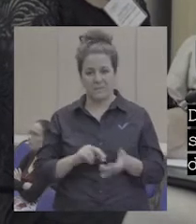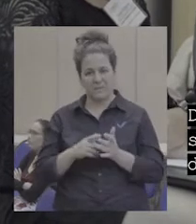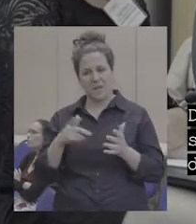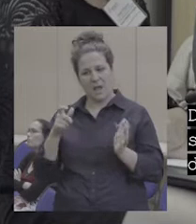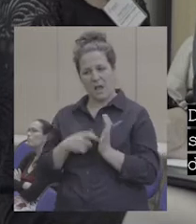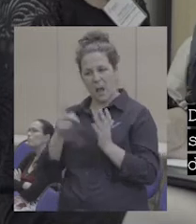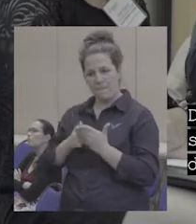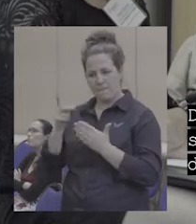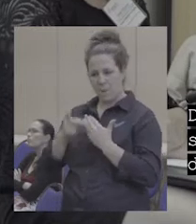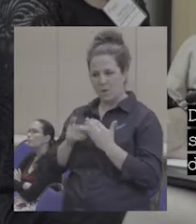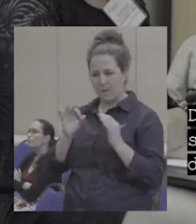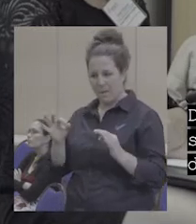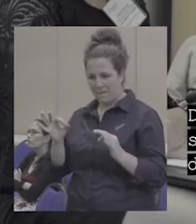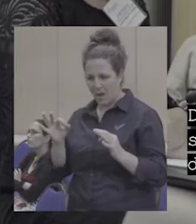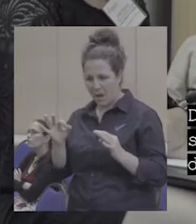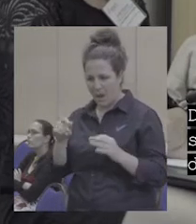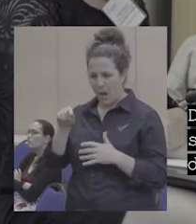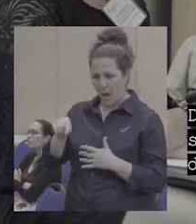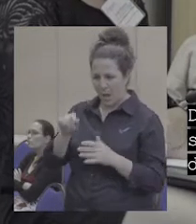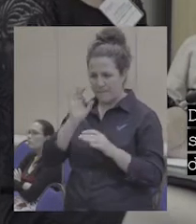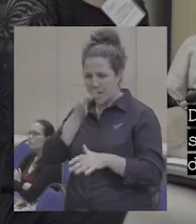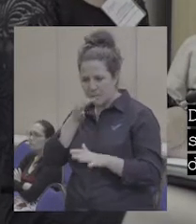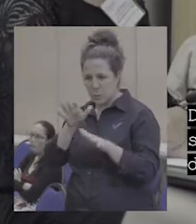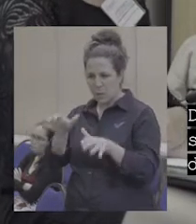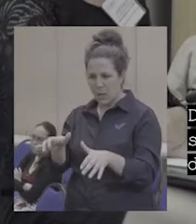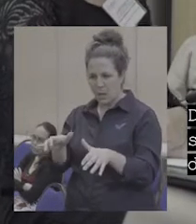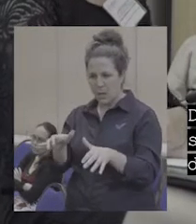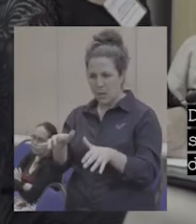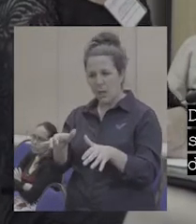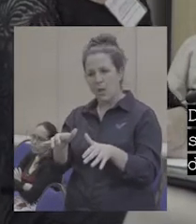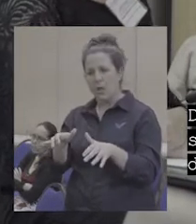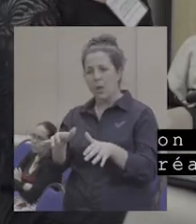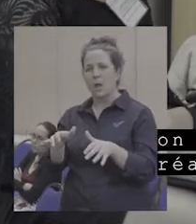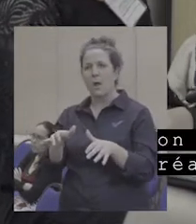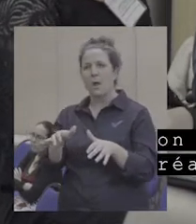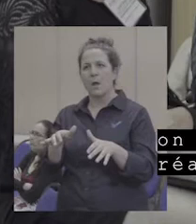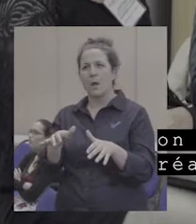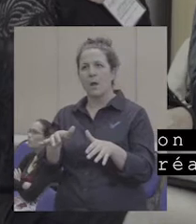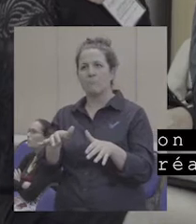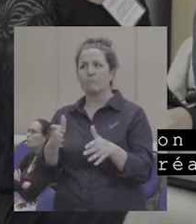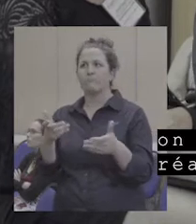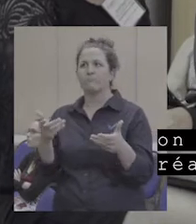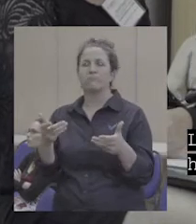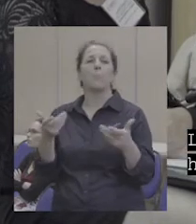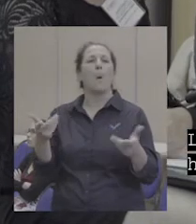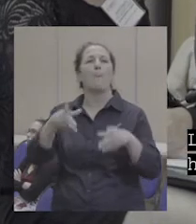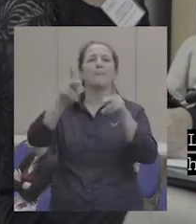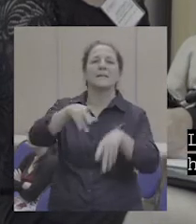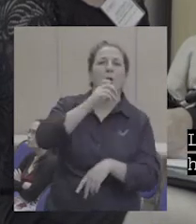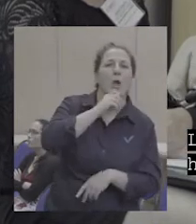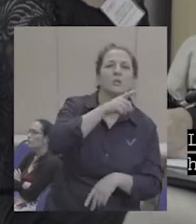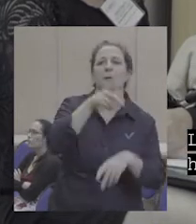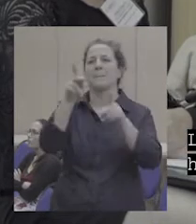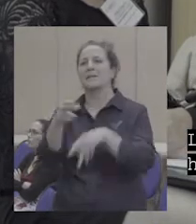sens qu'une fois qu'on sait qu'un projet a une destination particulière, on ne voit pas nécessairement la réalité. Bon, les personnes âgées,